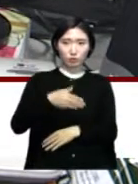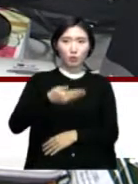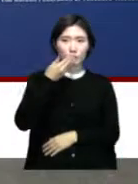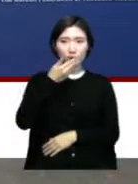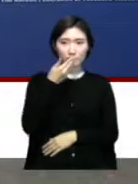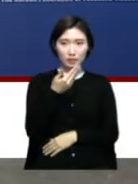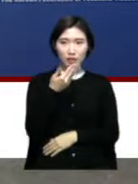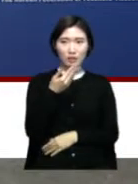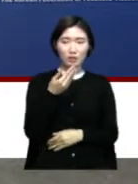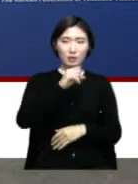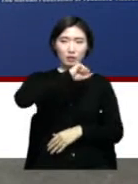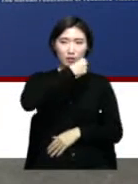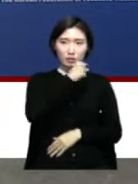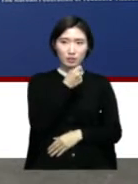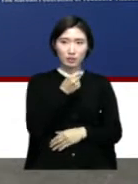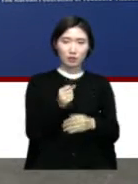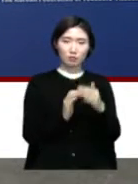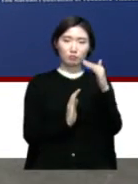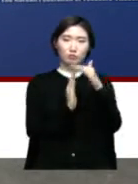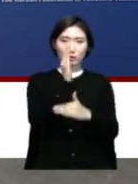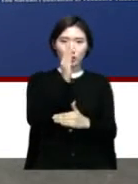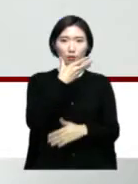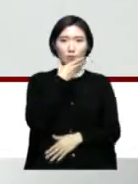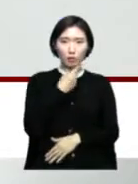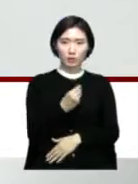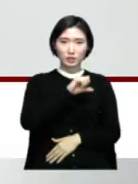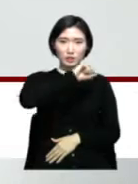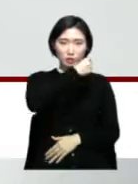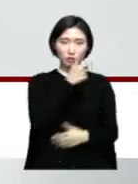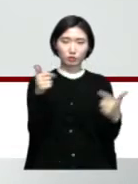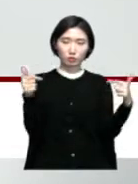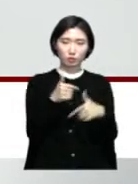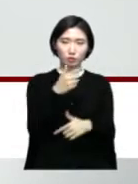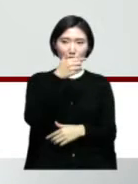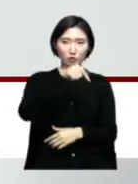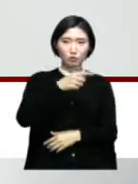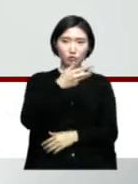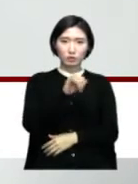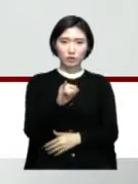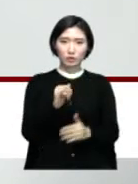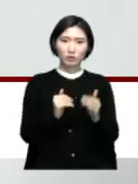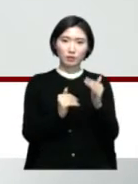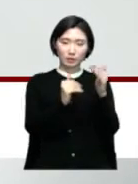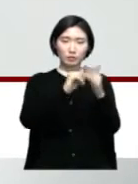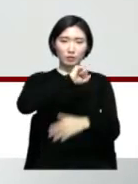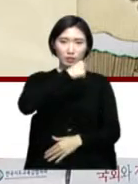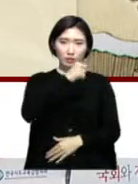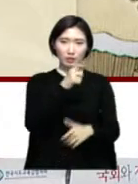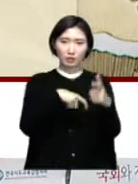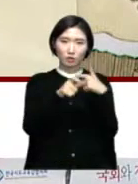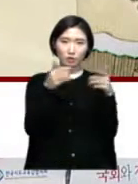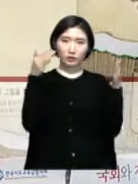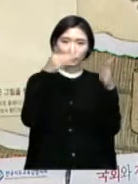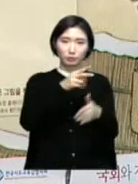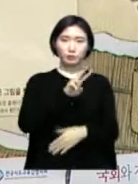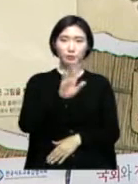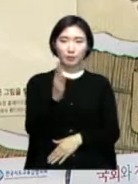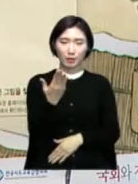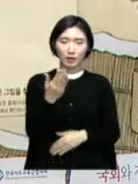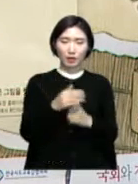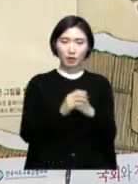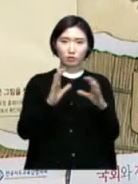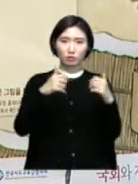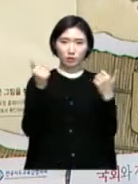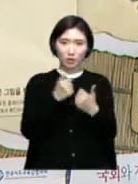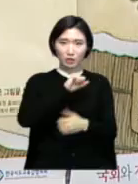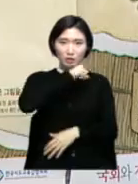된 시 도교육청의 무리한 복지정책을 줄이고 누리과정 예산을 집중 해야 한다고 밝혔습니다 국회 예산안